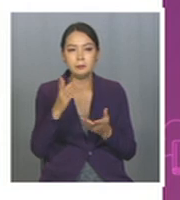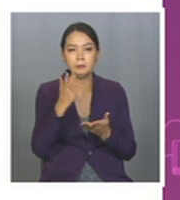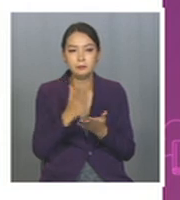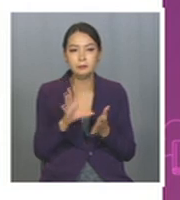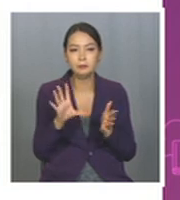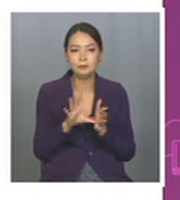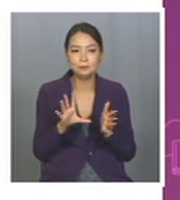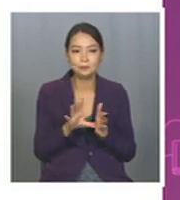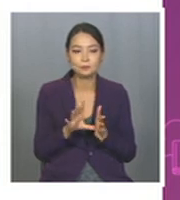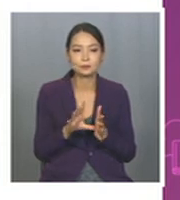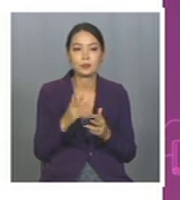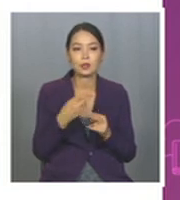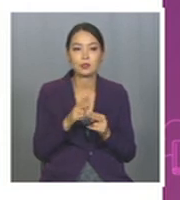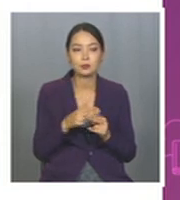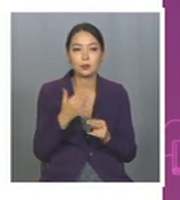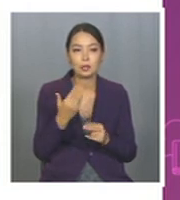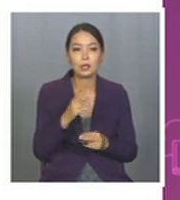әрқайсына түсетін кернеу, міне,